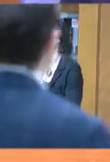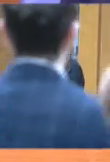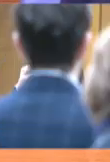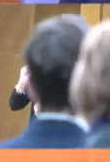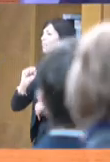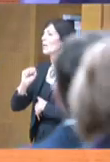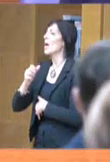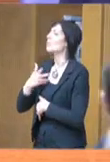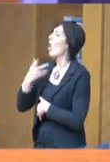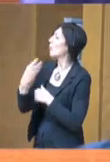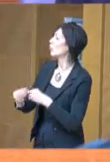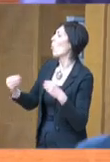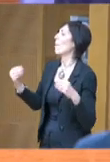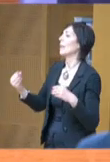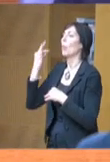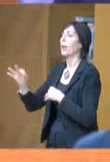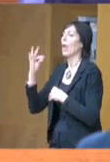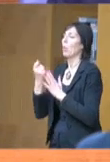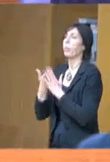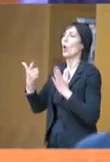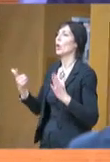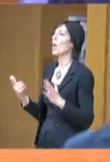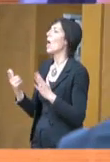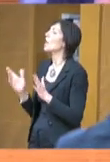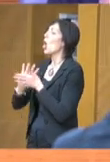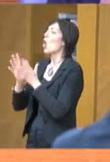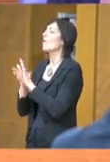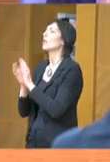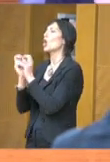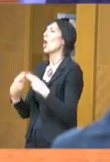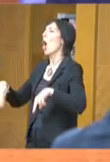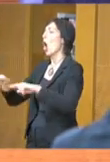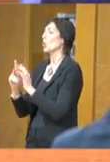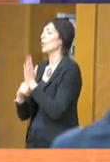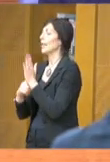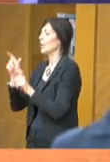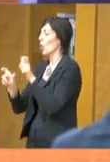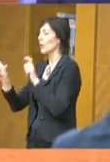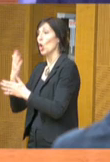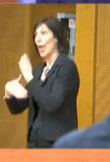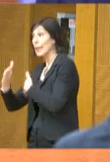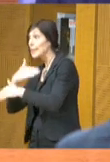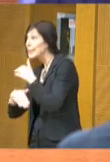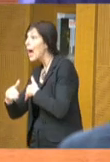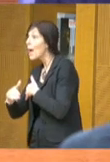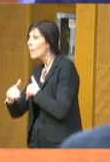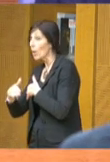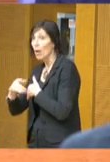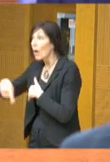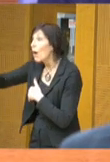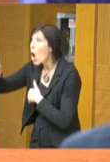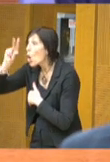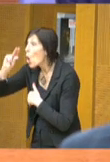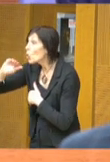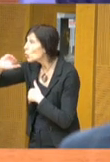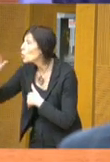uno strumento così prezioso e importante come la Convenzione ONU sui diritti delle persone con disabilità non sempre è conosciuta, e